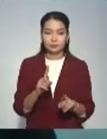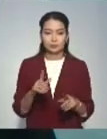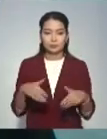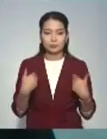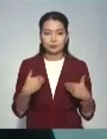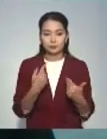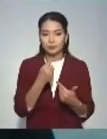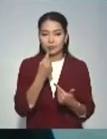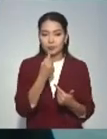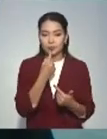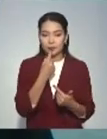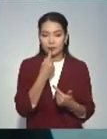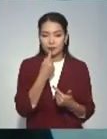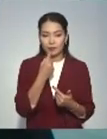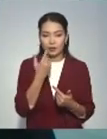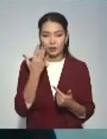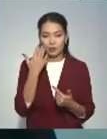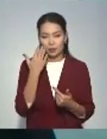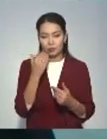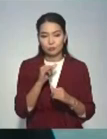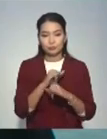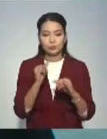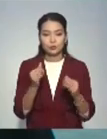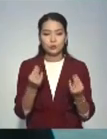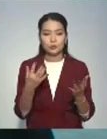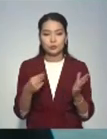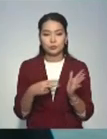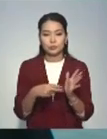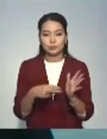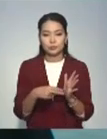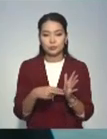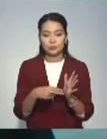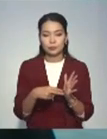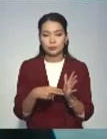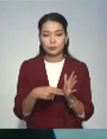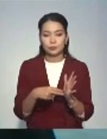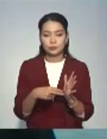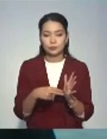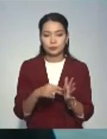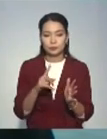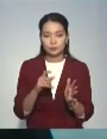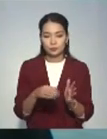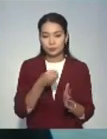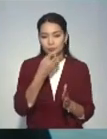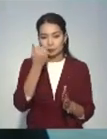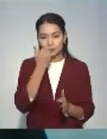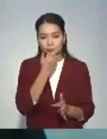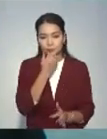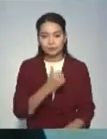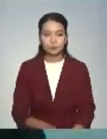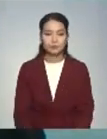Мен ернімді істірейін деп едім, сіздерде қанша теңге тұрады? 100 мың. Жақсы, сізге